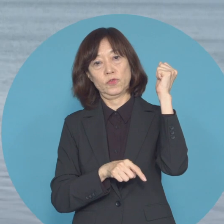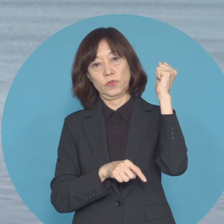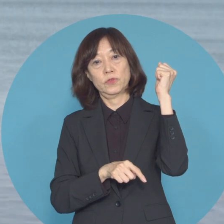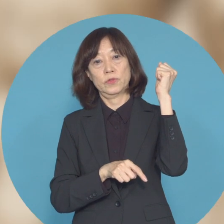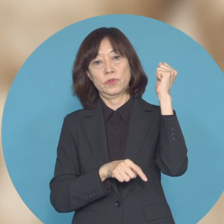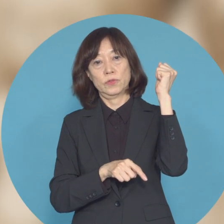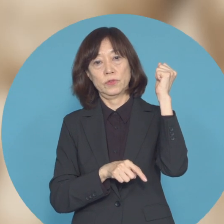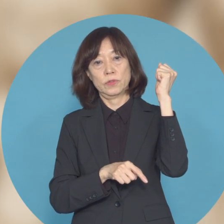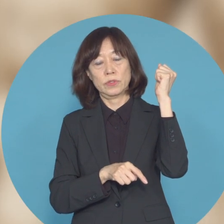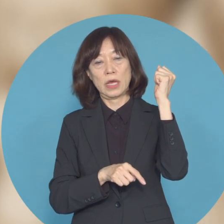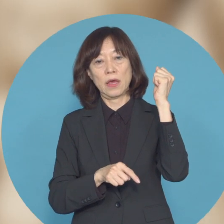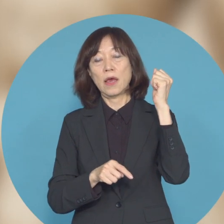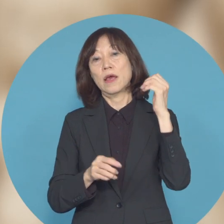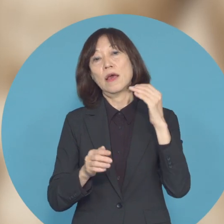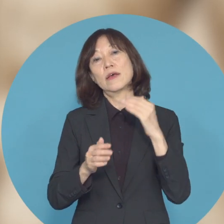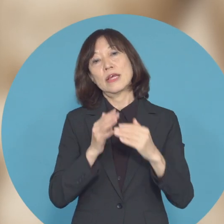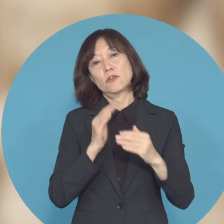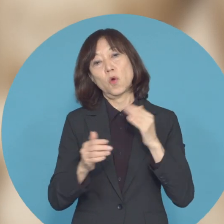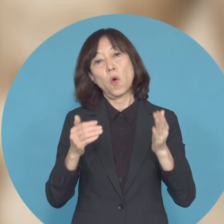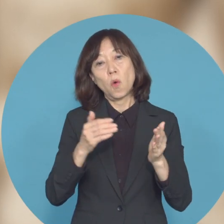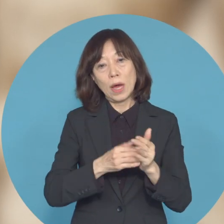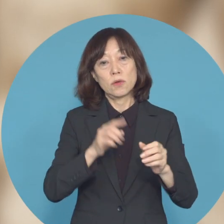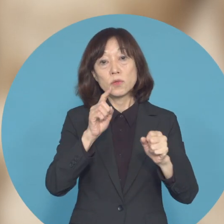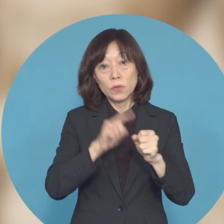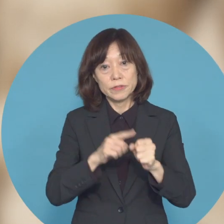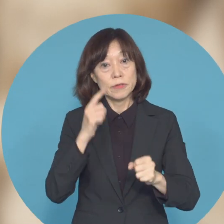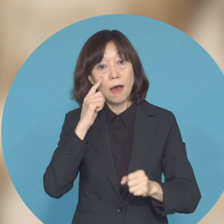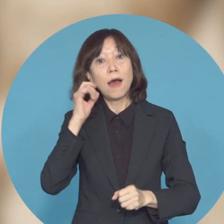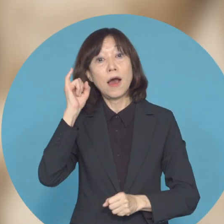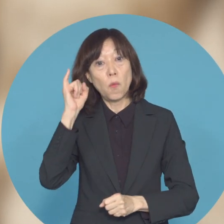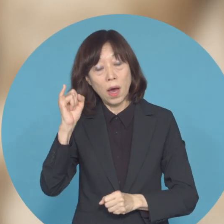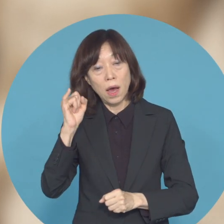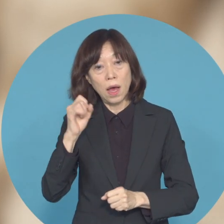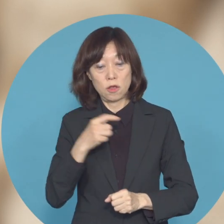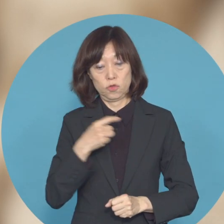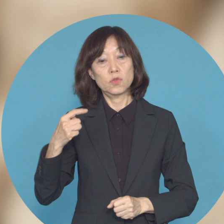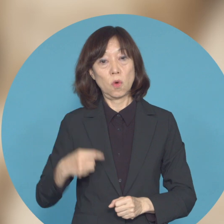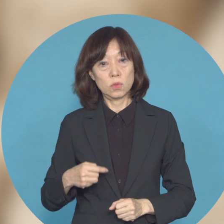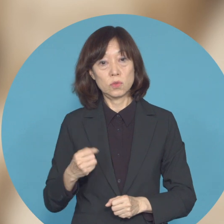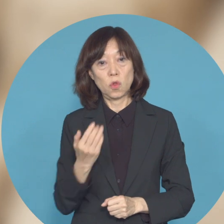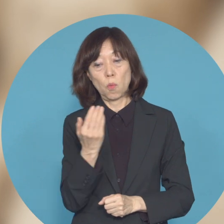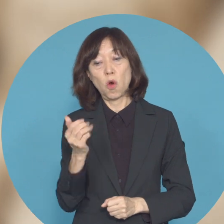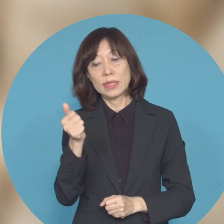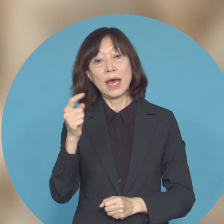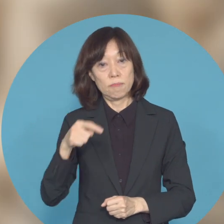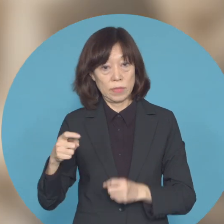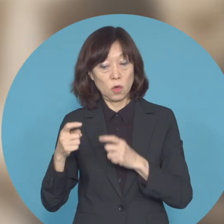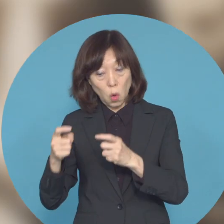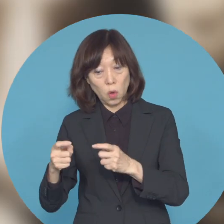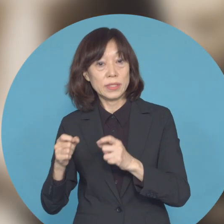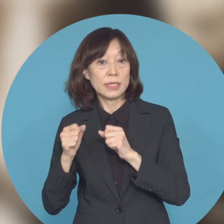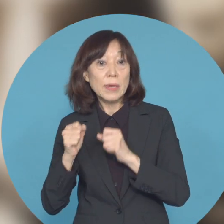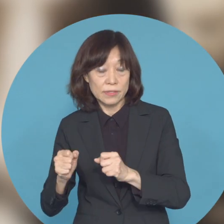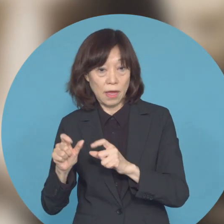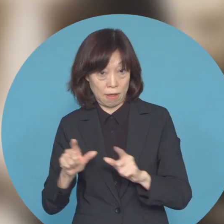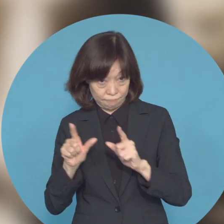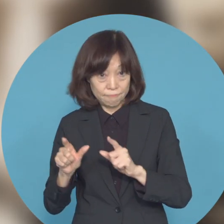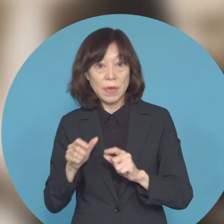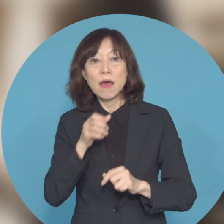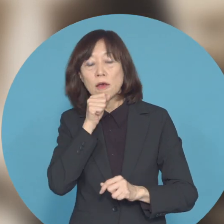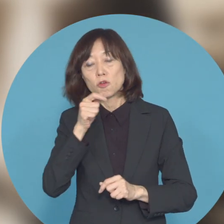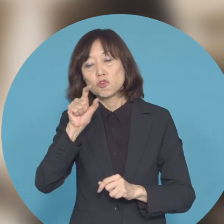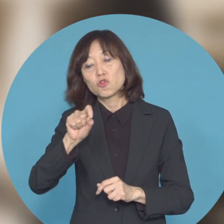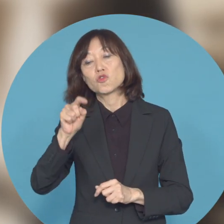です。終戦の年、母は中国の牡丹江にいました。18歳で